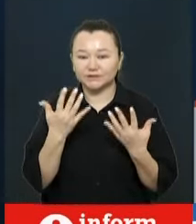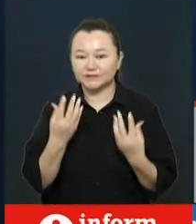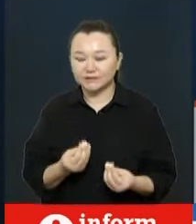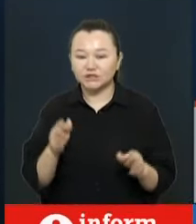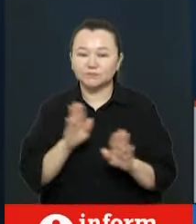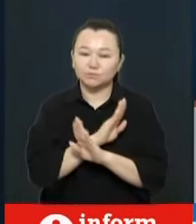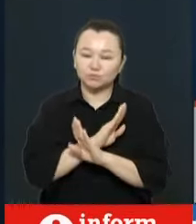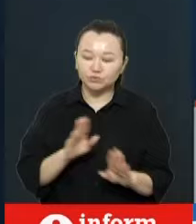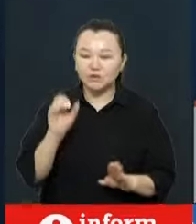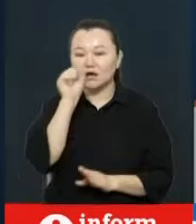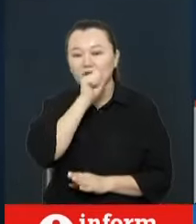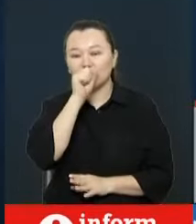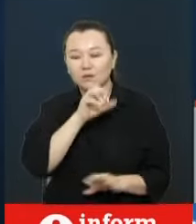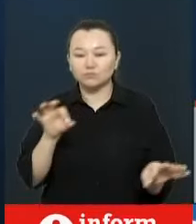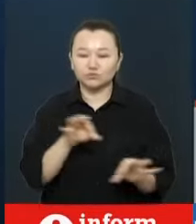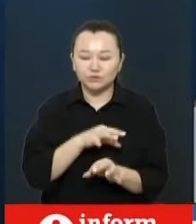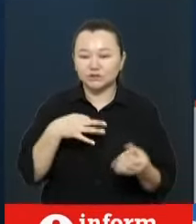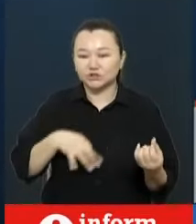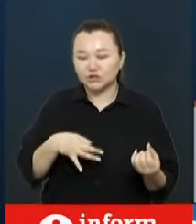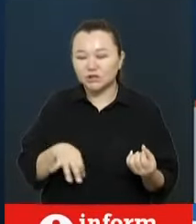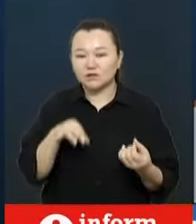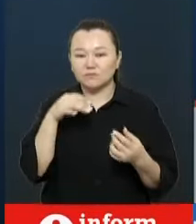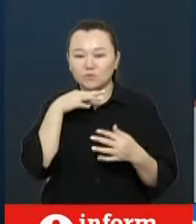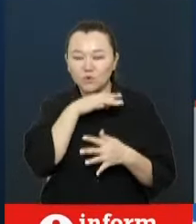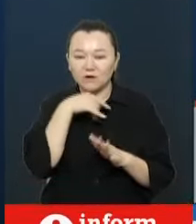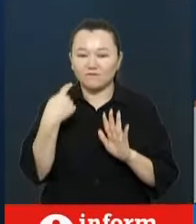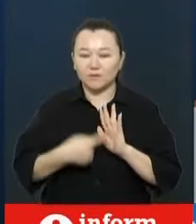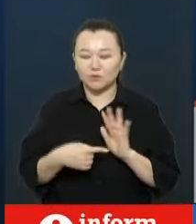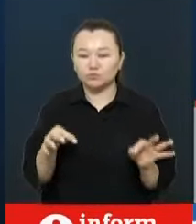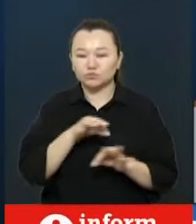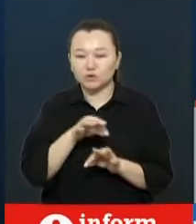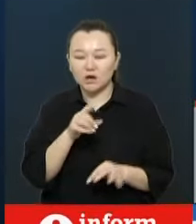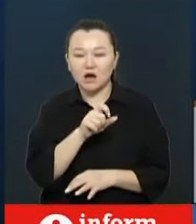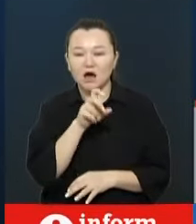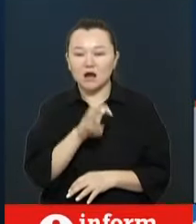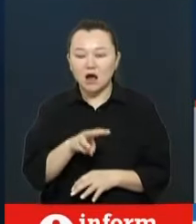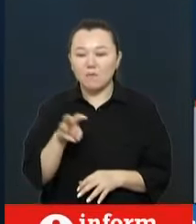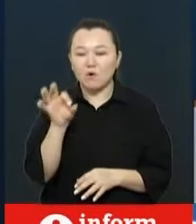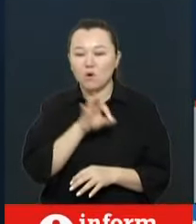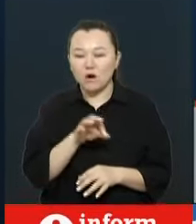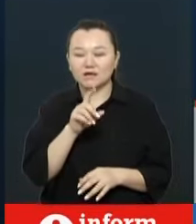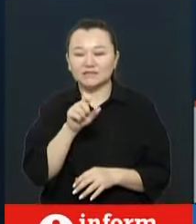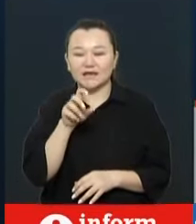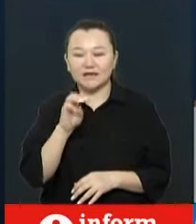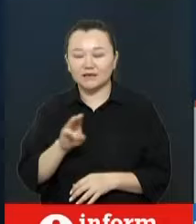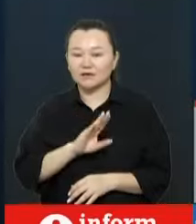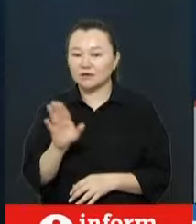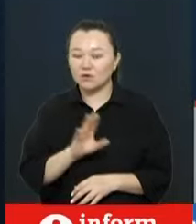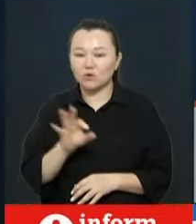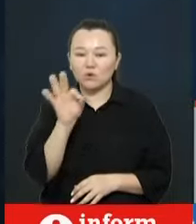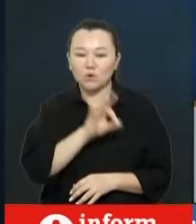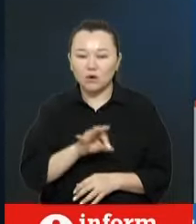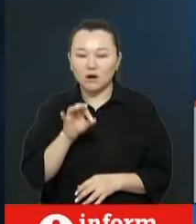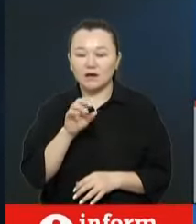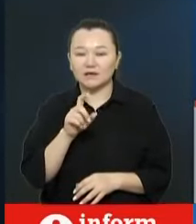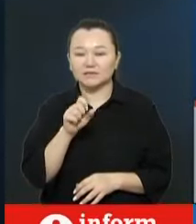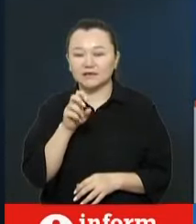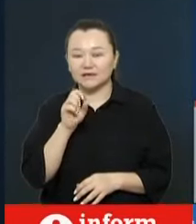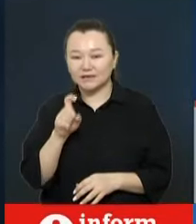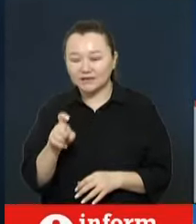айту, музыкалық аспаптар жайлы сұрақтар көп. Музыканы ашық харам деп келген хабарлар сахих емес, ал ол жайында келген сахих